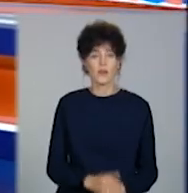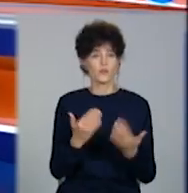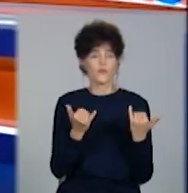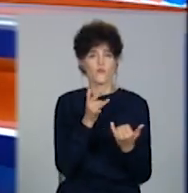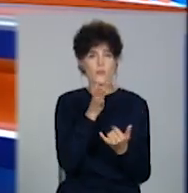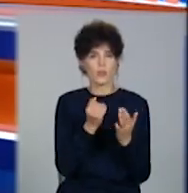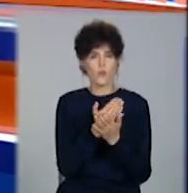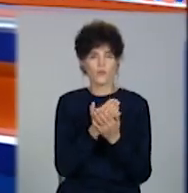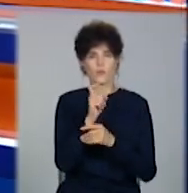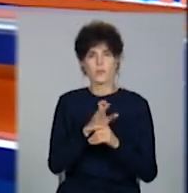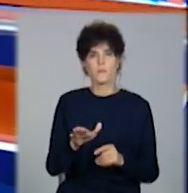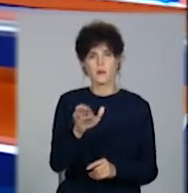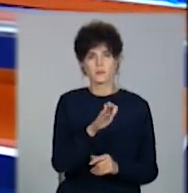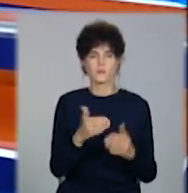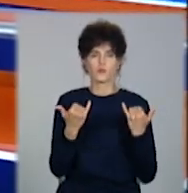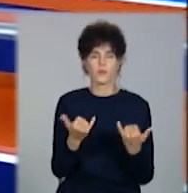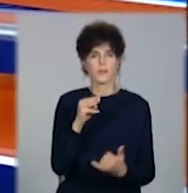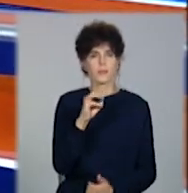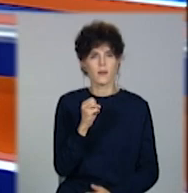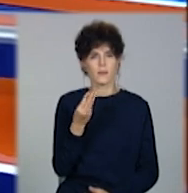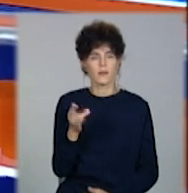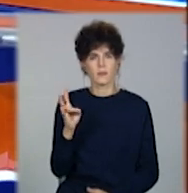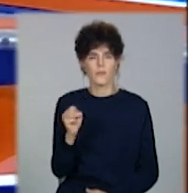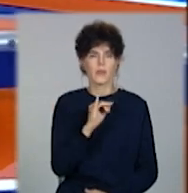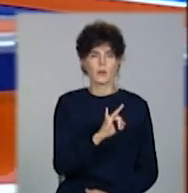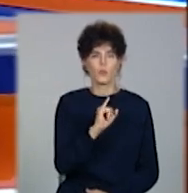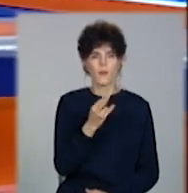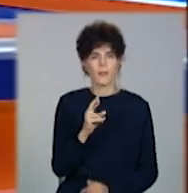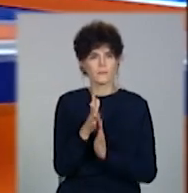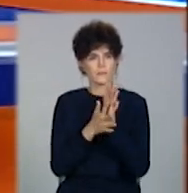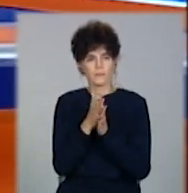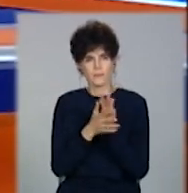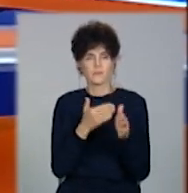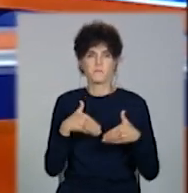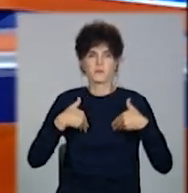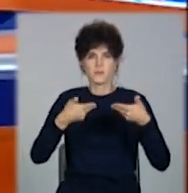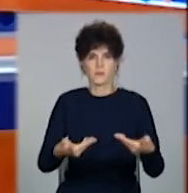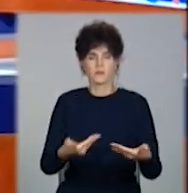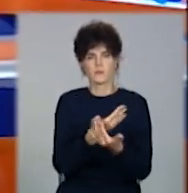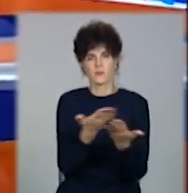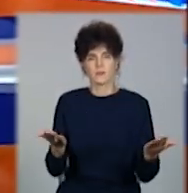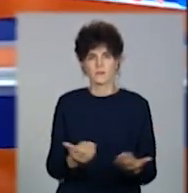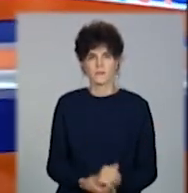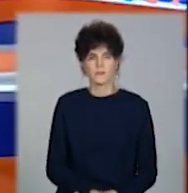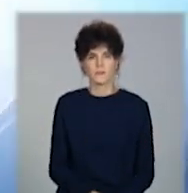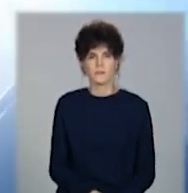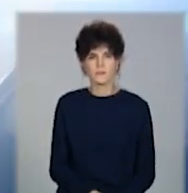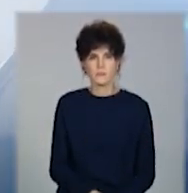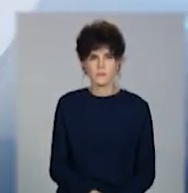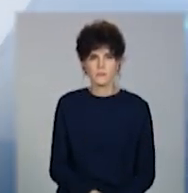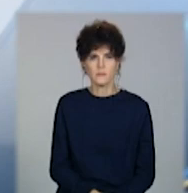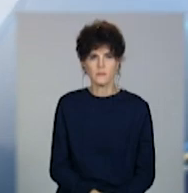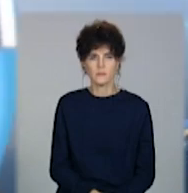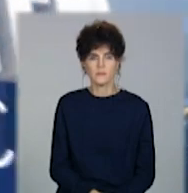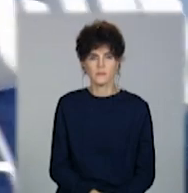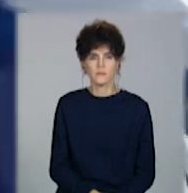Время новостей Донбасса. У студии Тетяна Писарева та Уляна Шумила з мовою жестів. Вітаємо вас сьогодні у випуску.